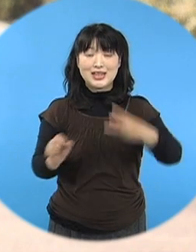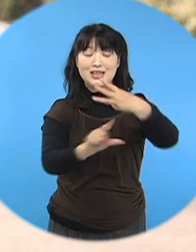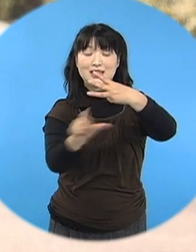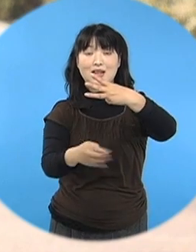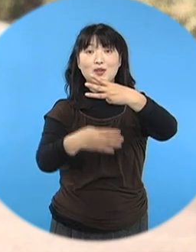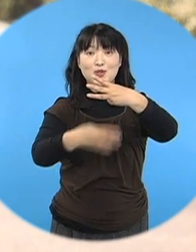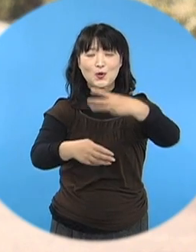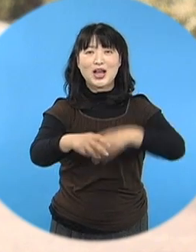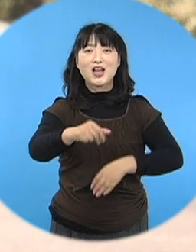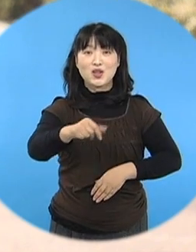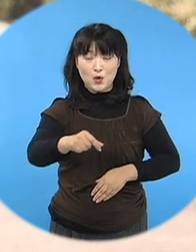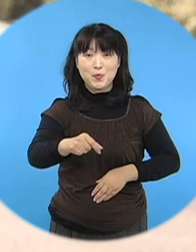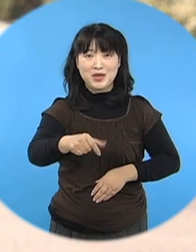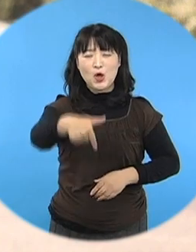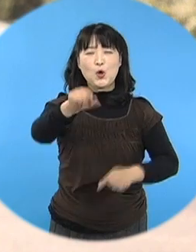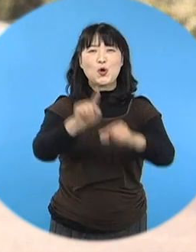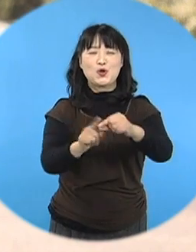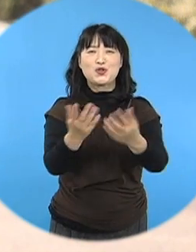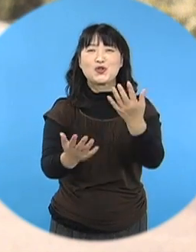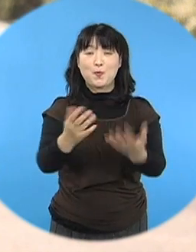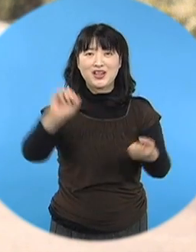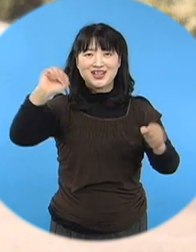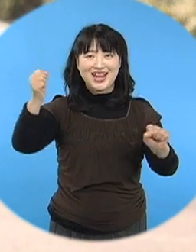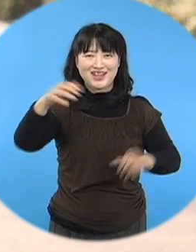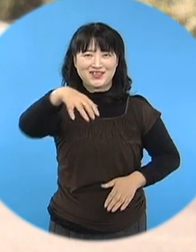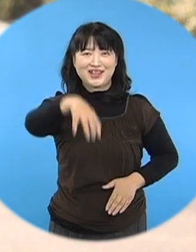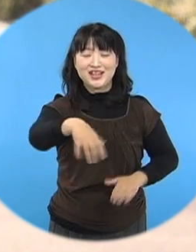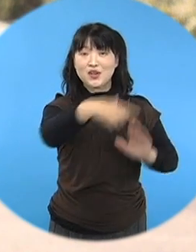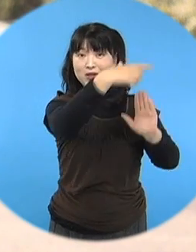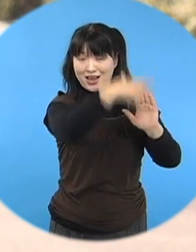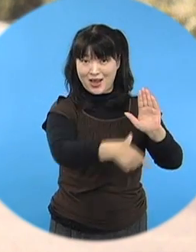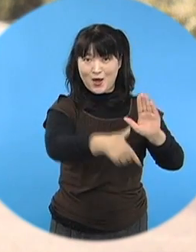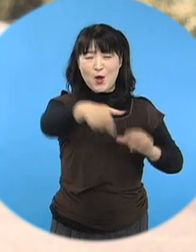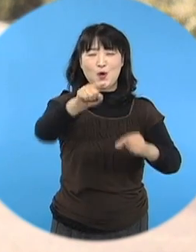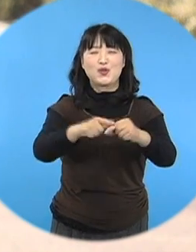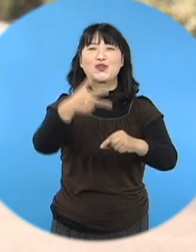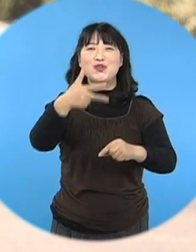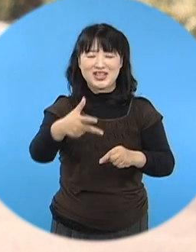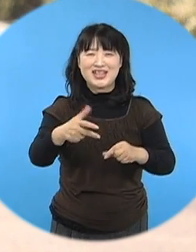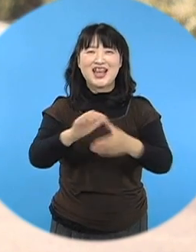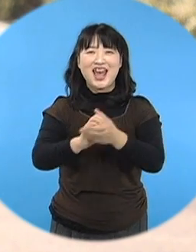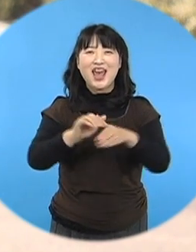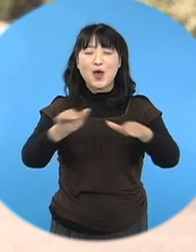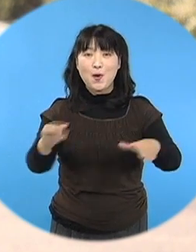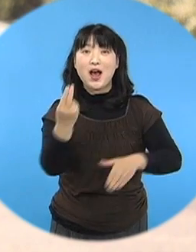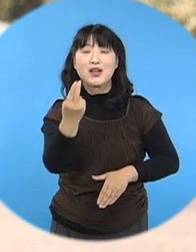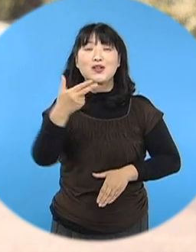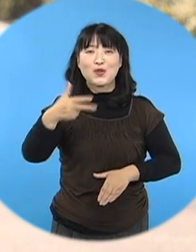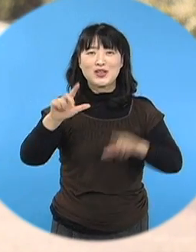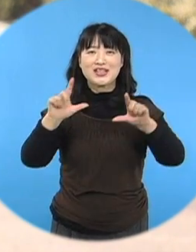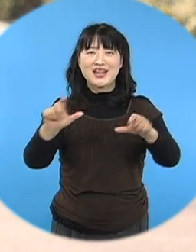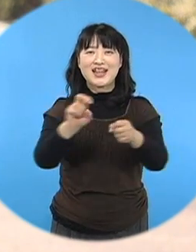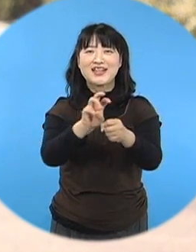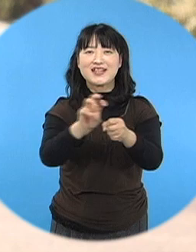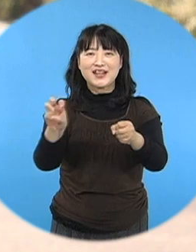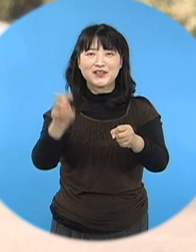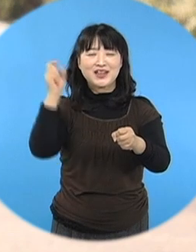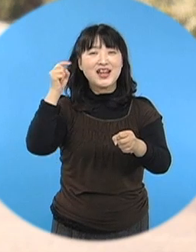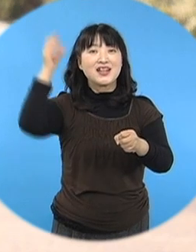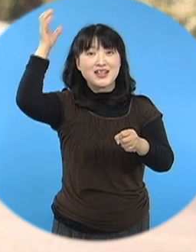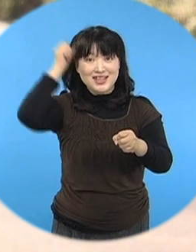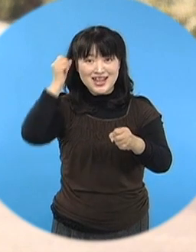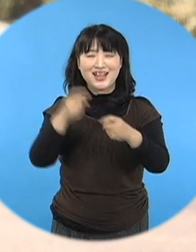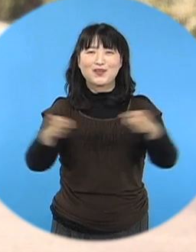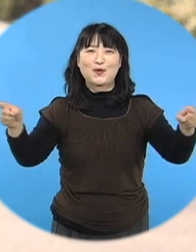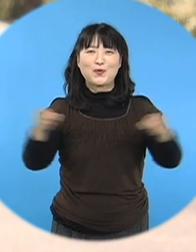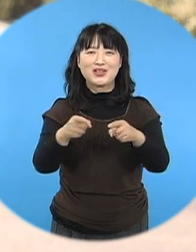3月4日土曜日、府中の森芸術劇場で府中市平和都市宣言の30周年記念コンサートを開催